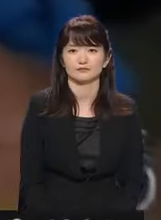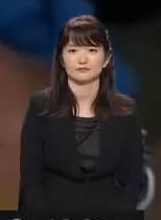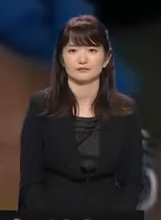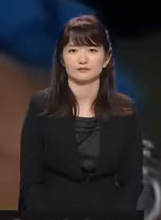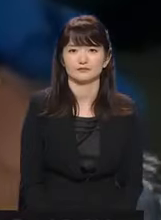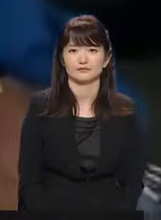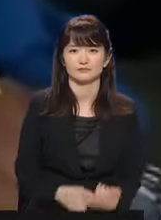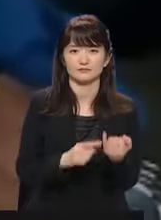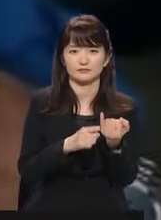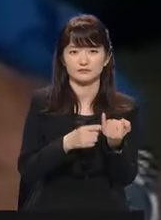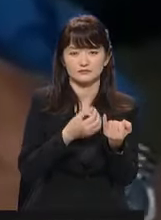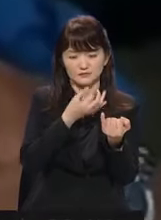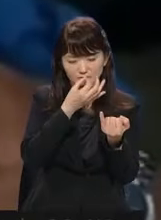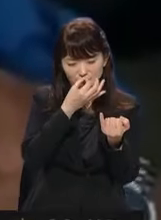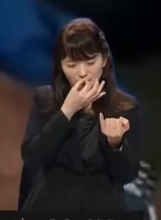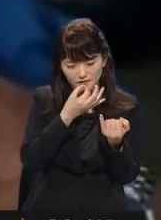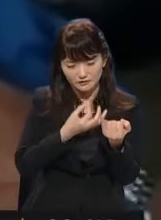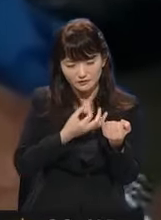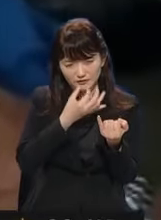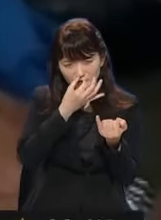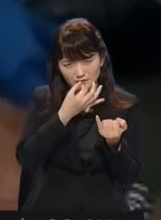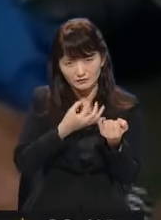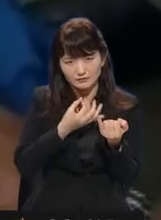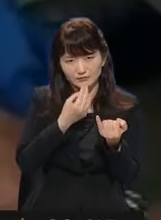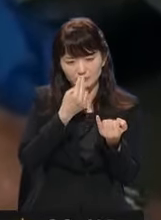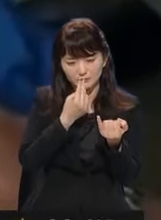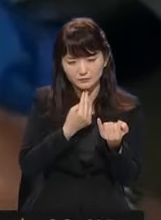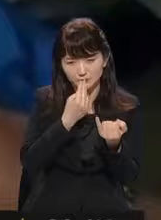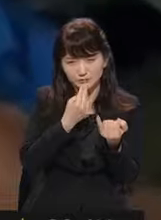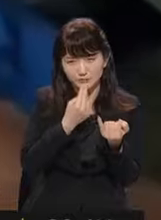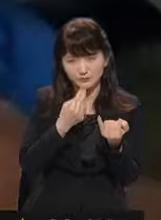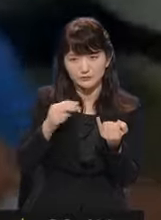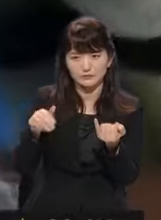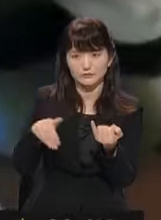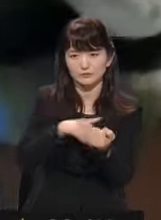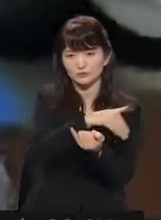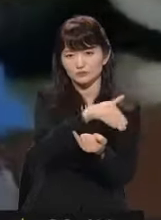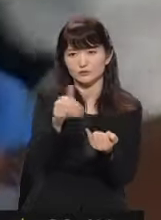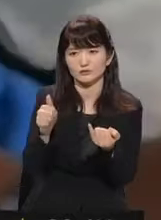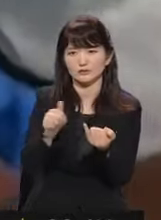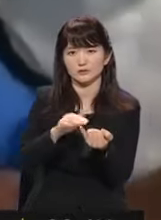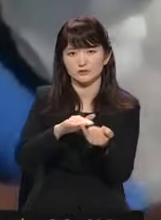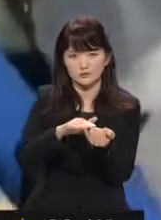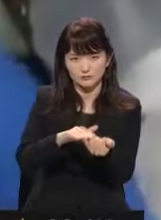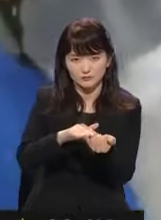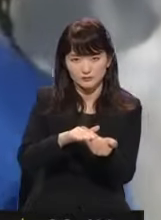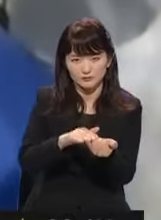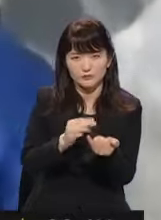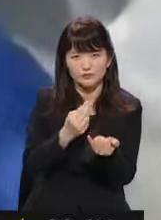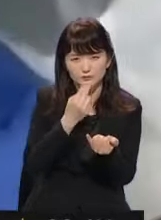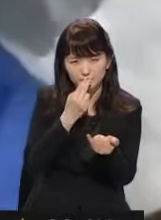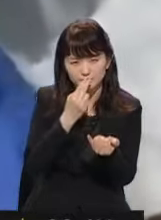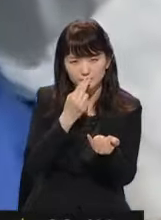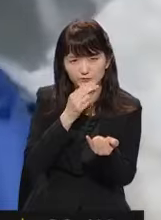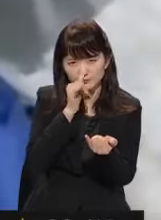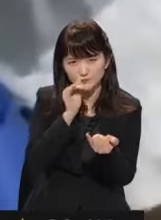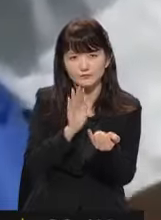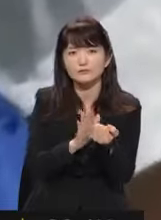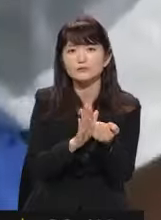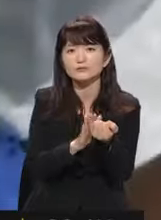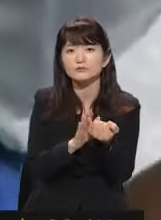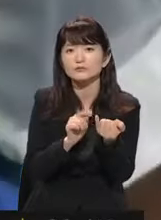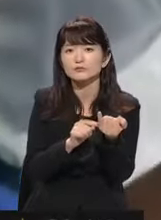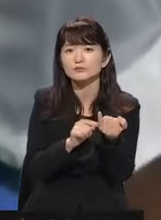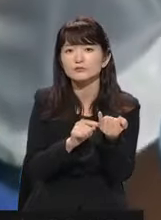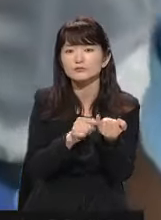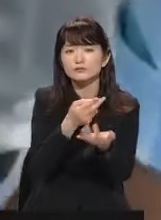남성이 힘겹게 숨을 내쉬고 있습니다. 주변의 남성들은 여성을 어루만지면서 숨을 더 잘 쉴 수 있도록 도와주고 있죠. 근데